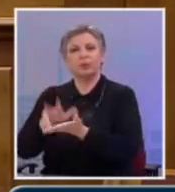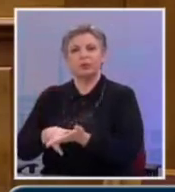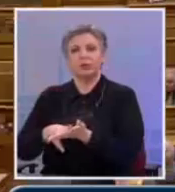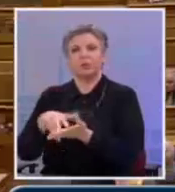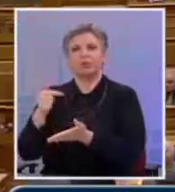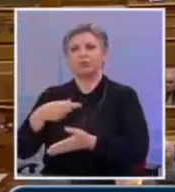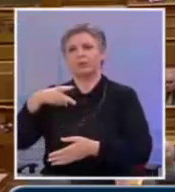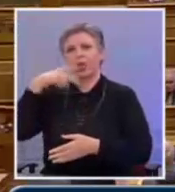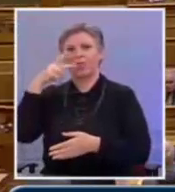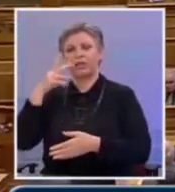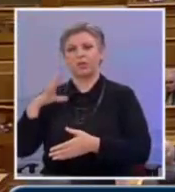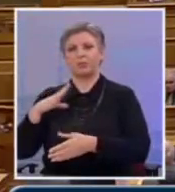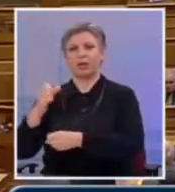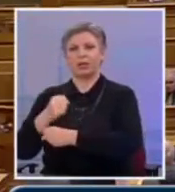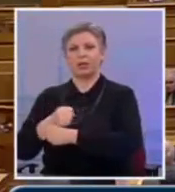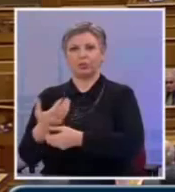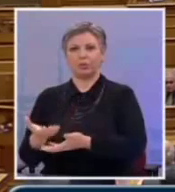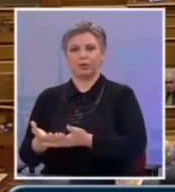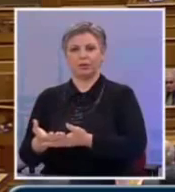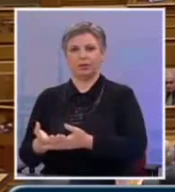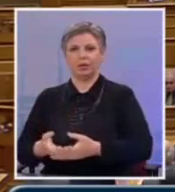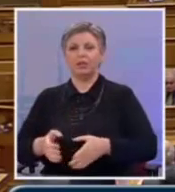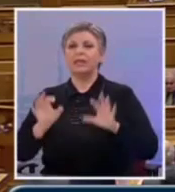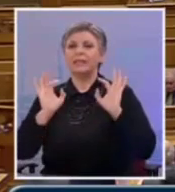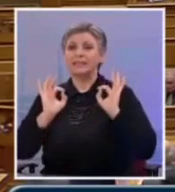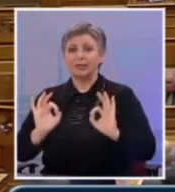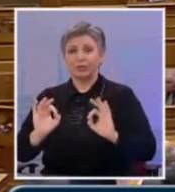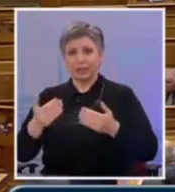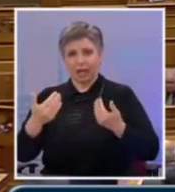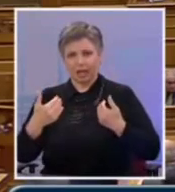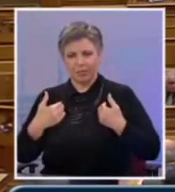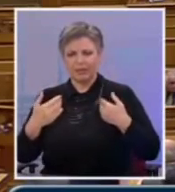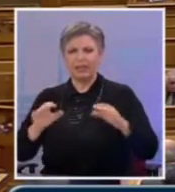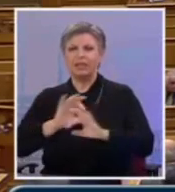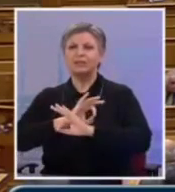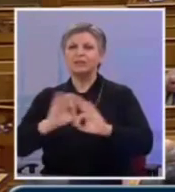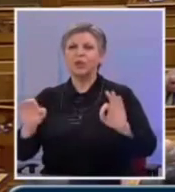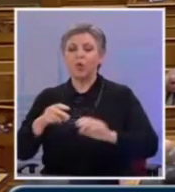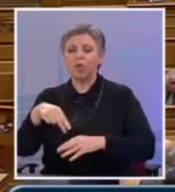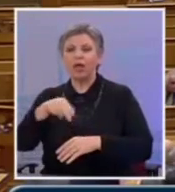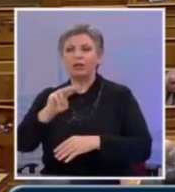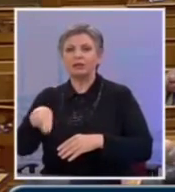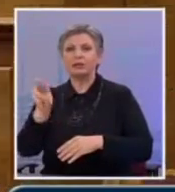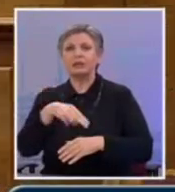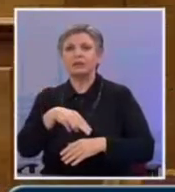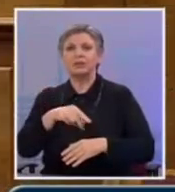και βεβαίως για μας η κατάργηση της πρόσφατης αντεργατικής νομοθεσίας.